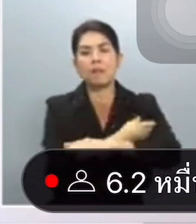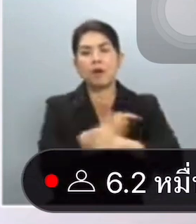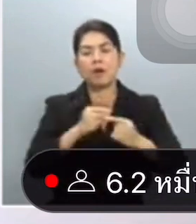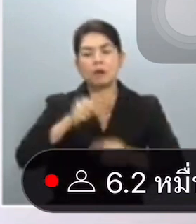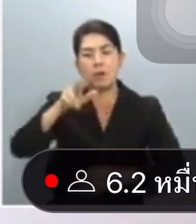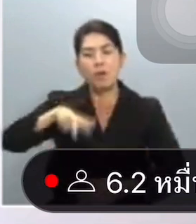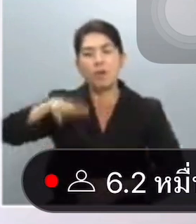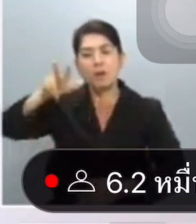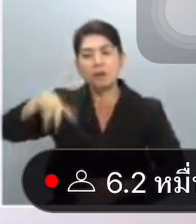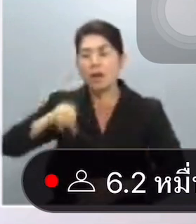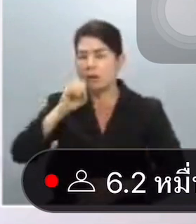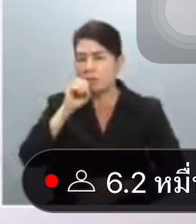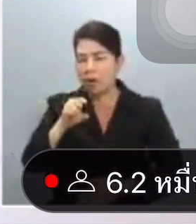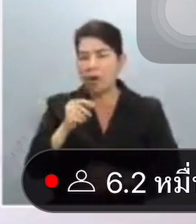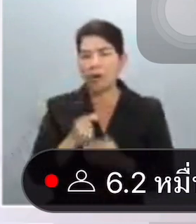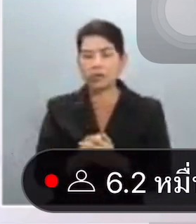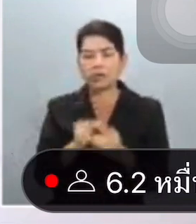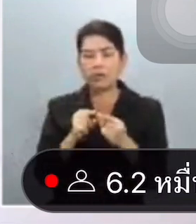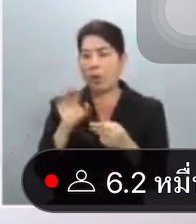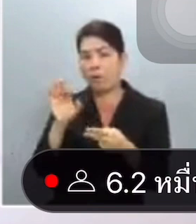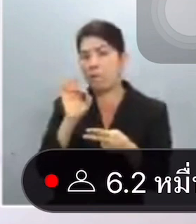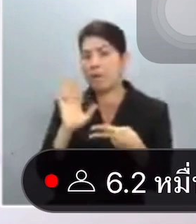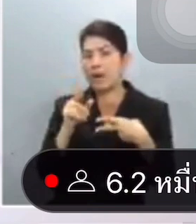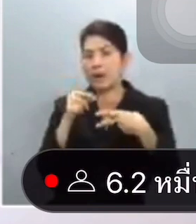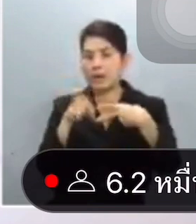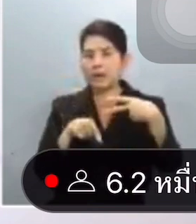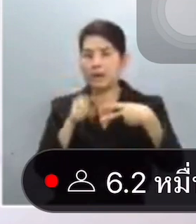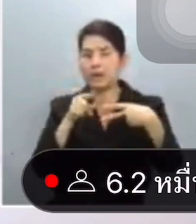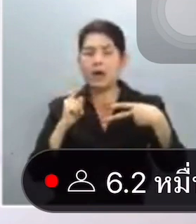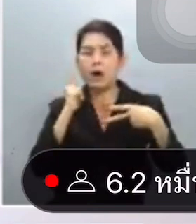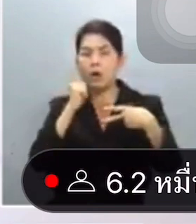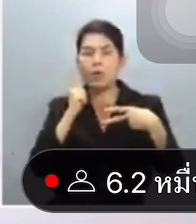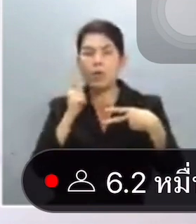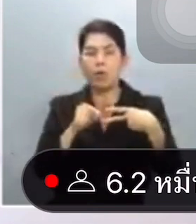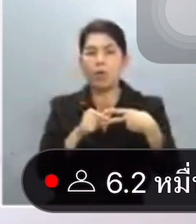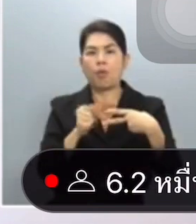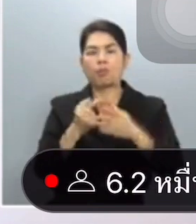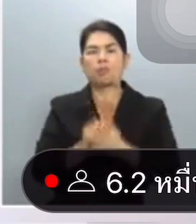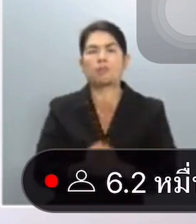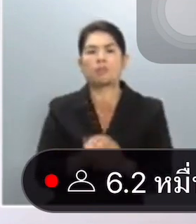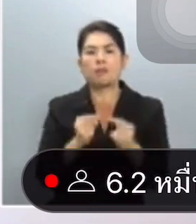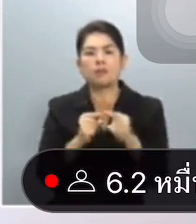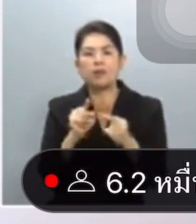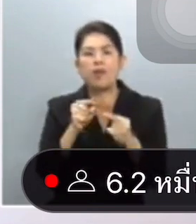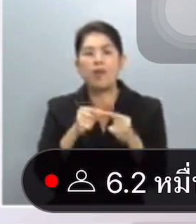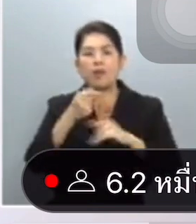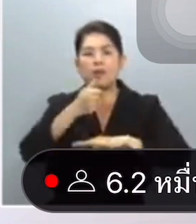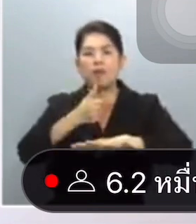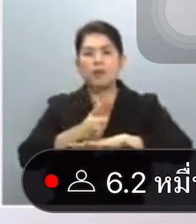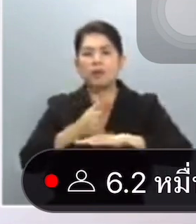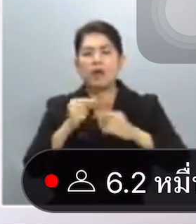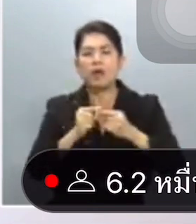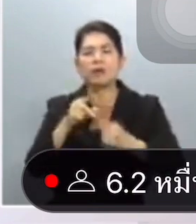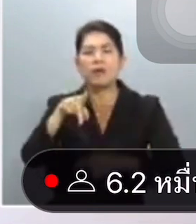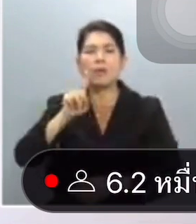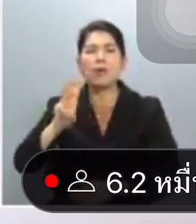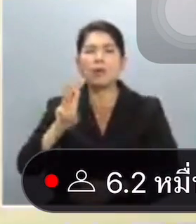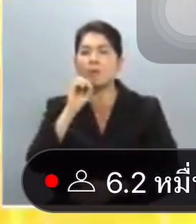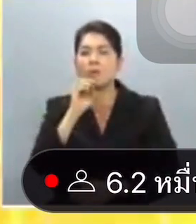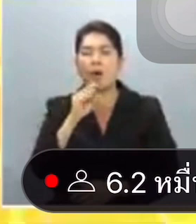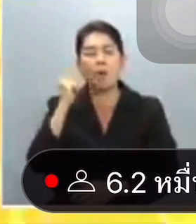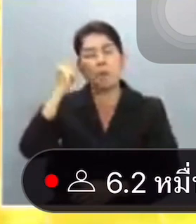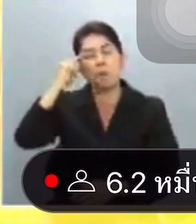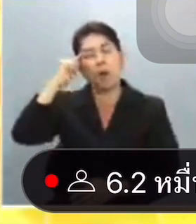มี2โรงนั้นบิ๊กป้อมบอกไม่รู้ไม่รู้รอดูเองแล้วกันไม่รู้ไม่รู้รอดูเอง